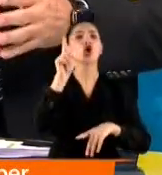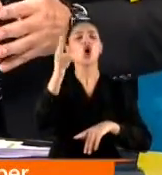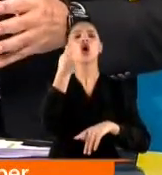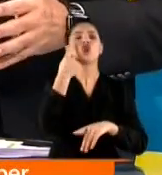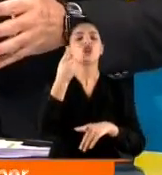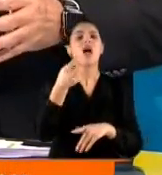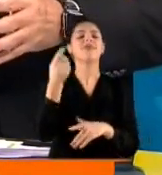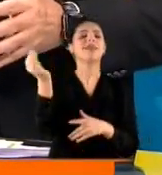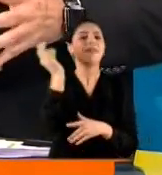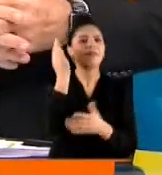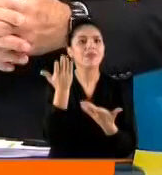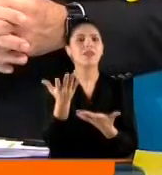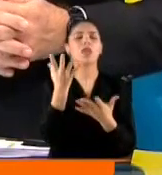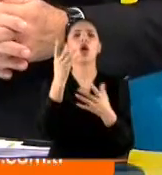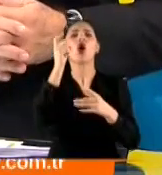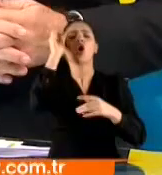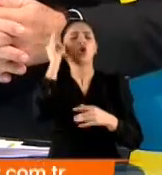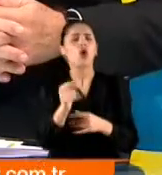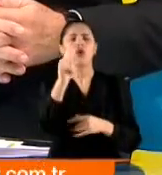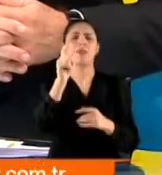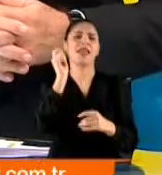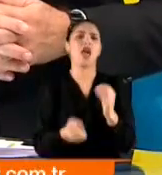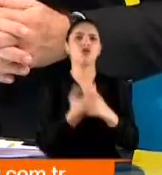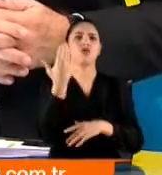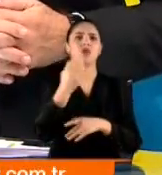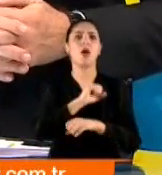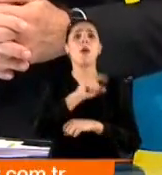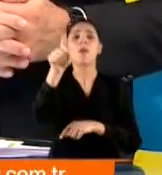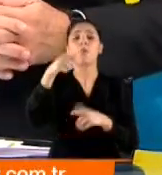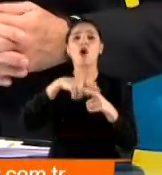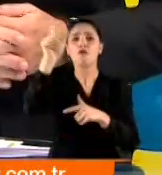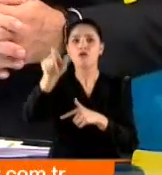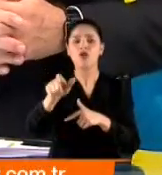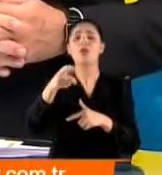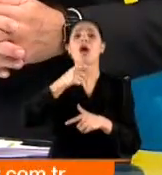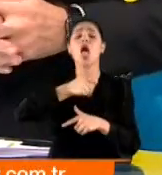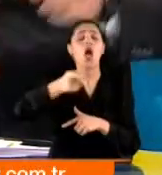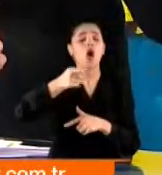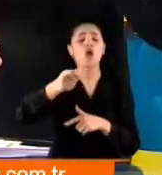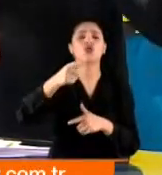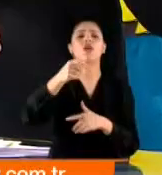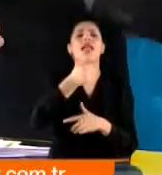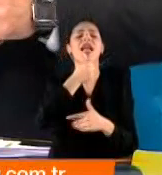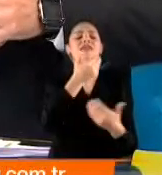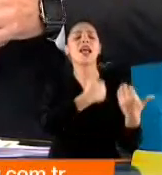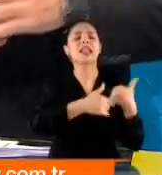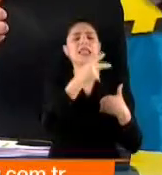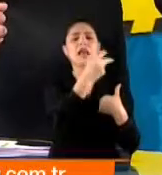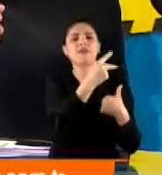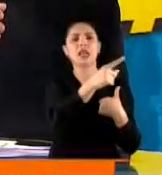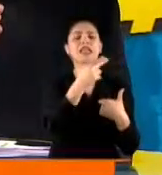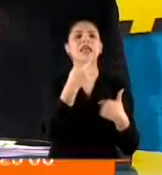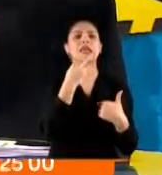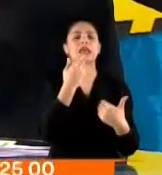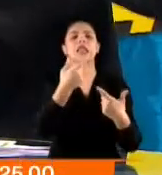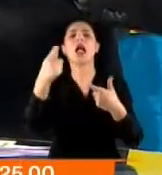dinledi ve korkunç bir gerçek ortaya çıktı. Fatma'yı öldüren erkek arkadaş. Her şeyi bir bir itiraf etti. Kız